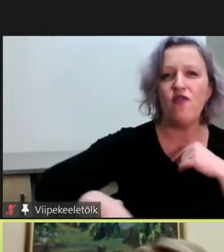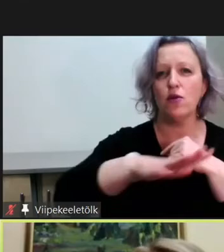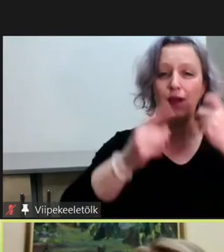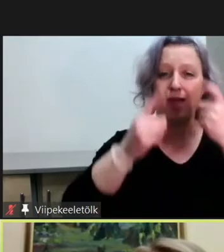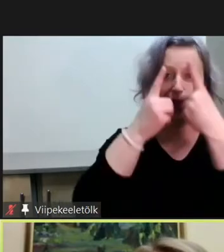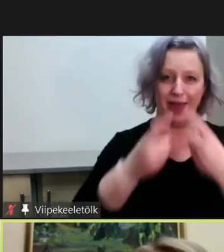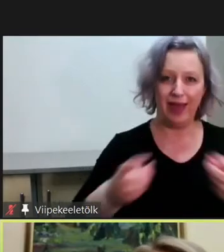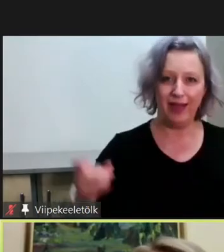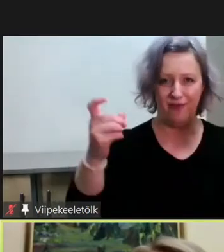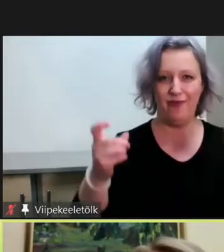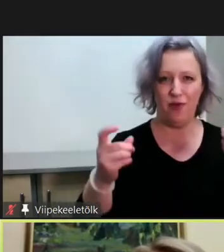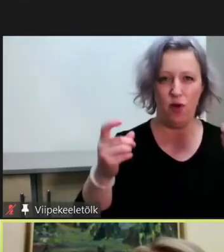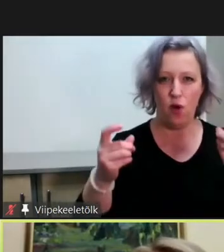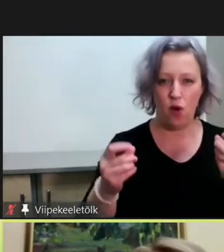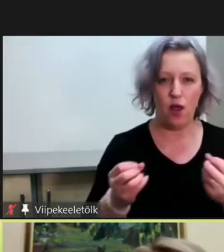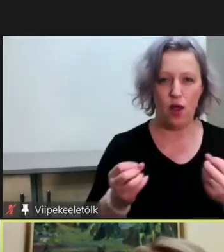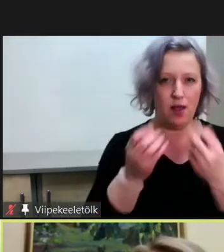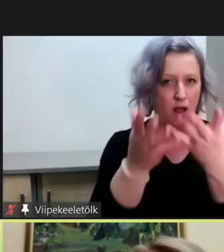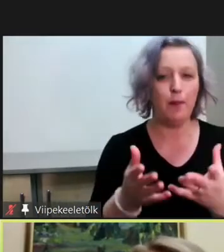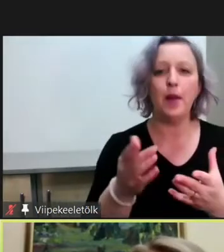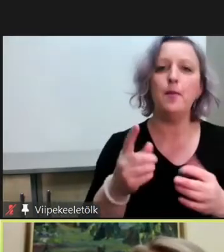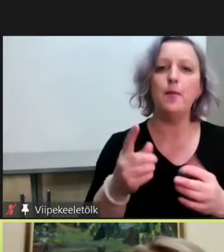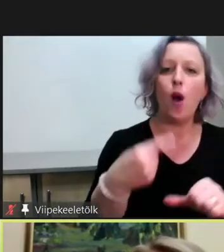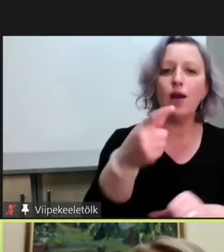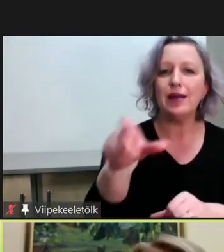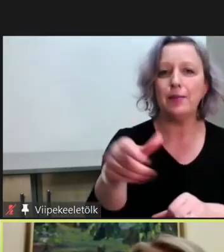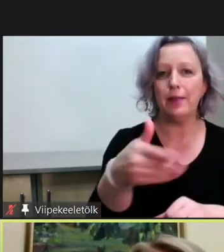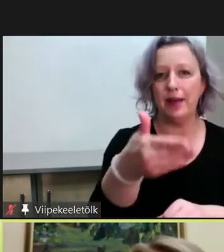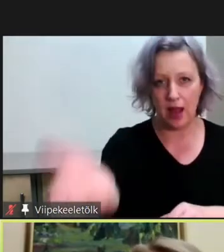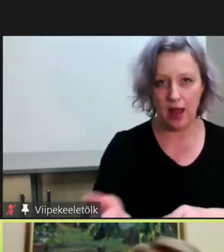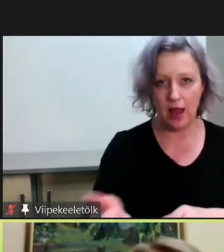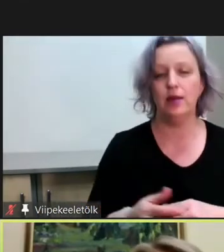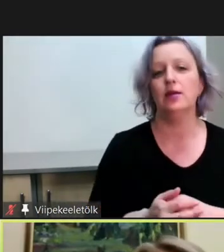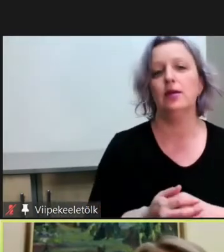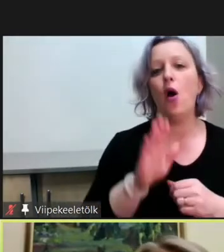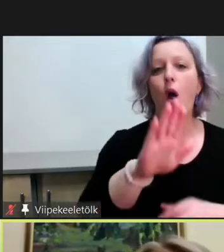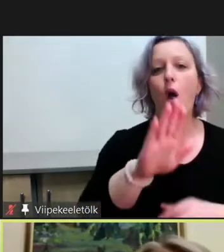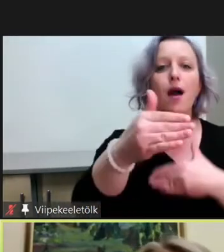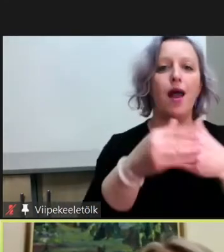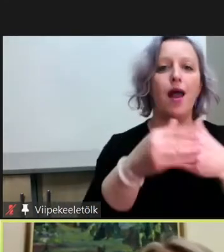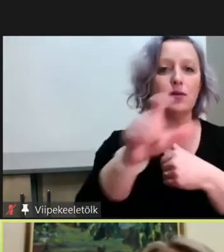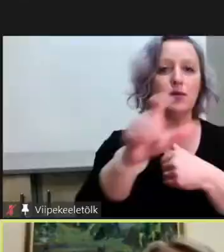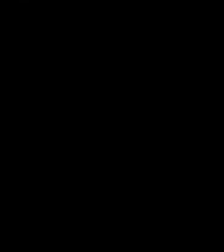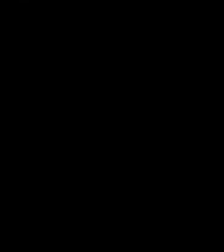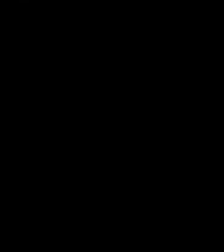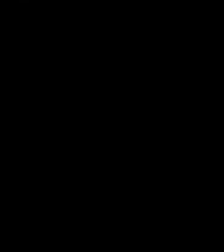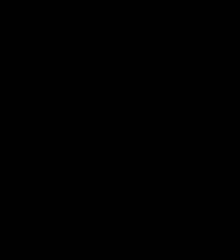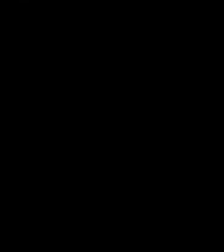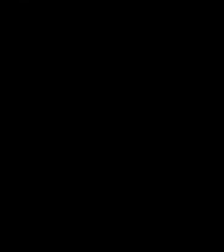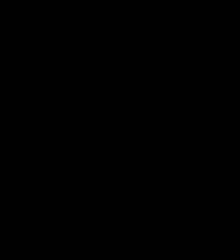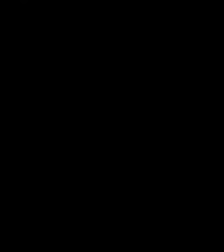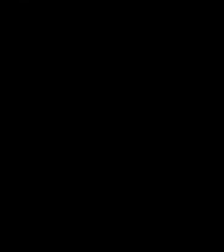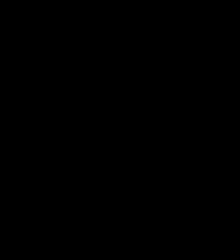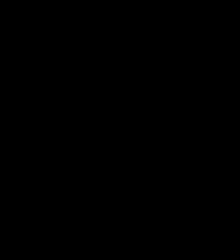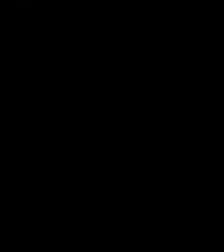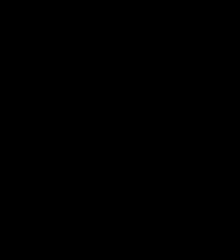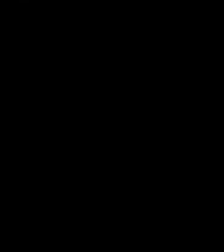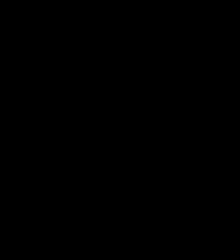siis puuetega inimestele ja nende lähedastele. Ja ma ei hakka, mida me